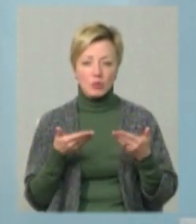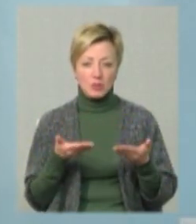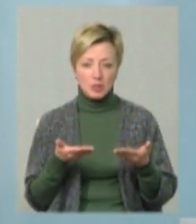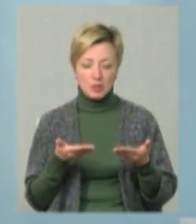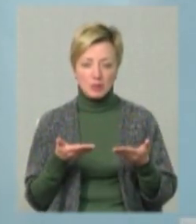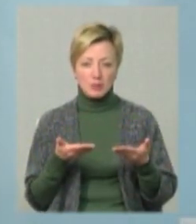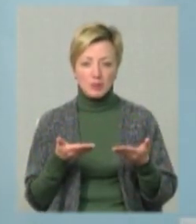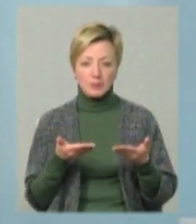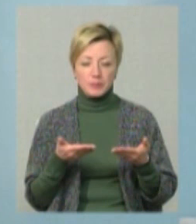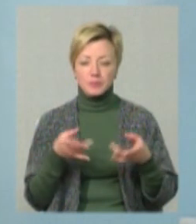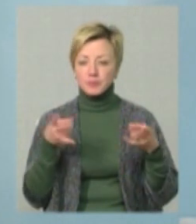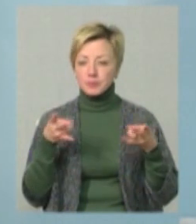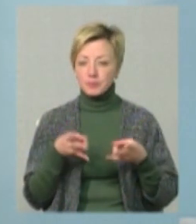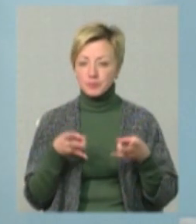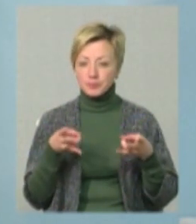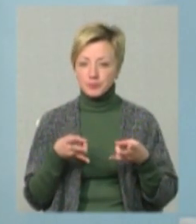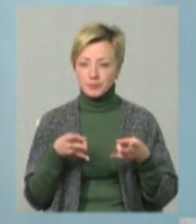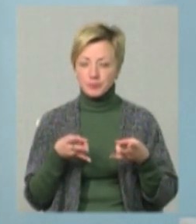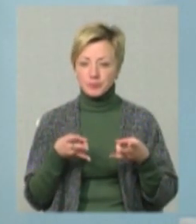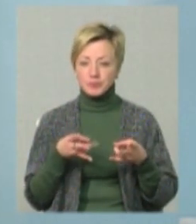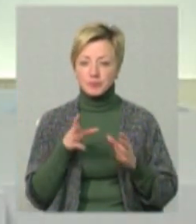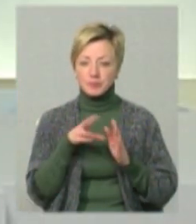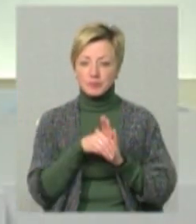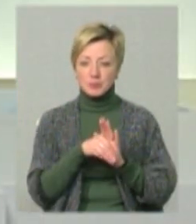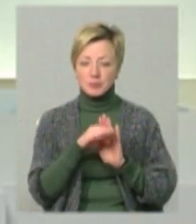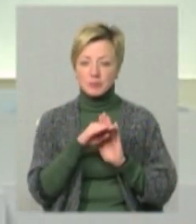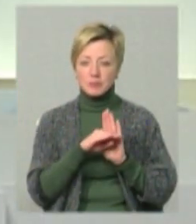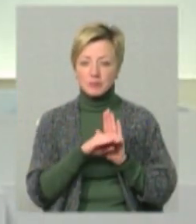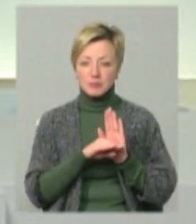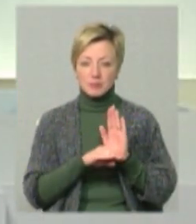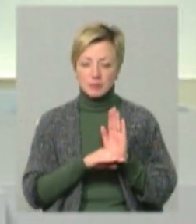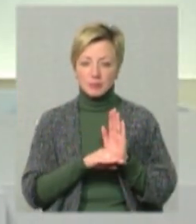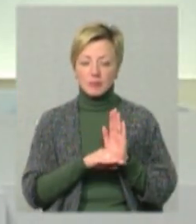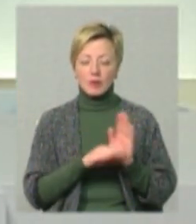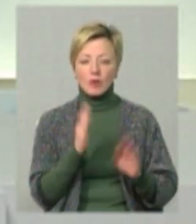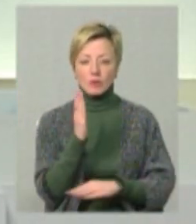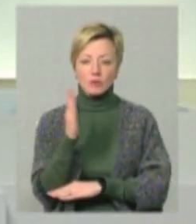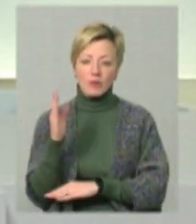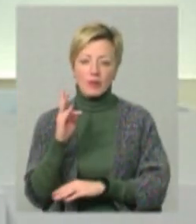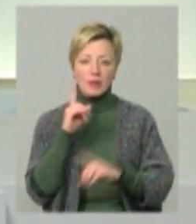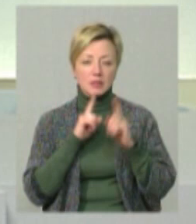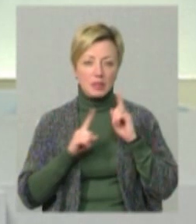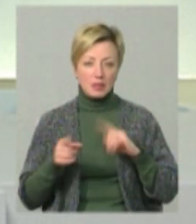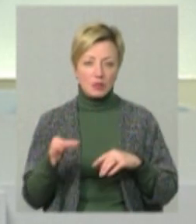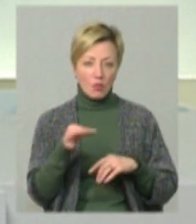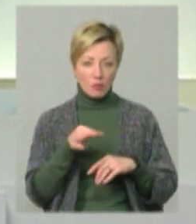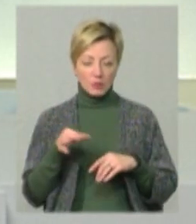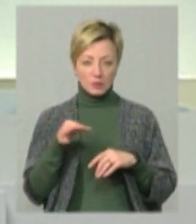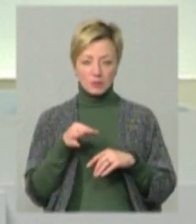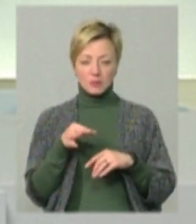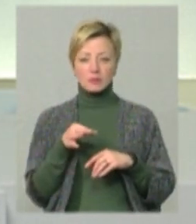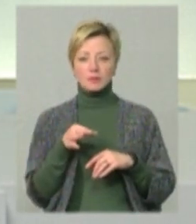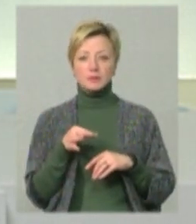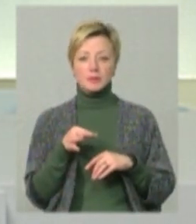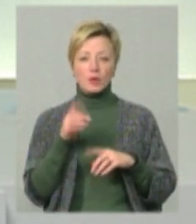пропозиціями. Необхідно буде внесення програми і голосування на сесії обласної ради.